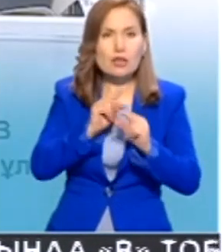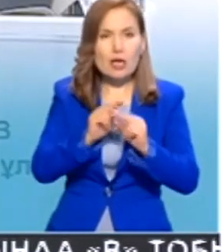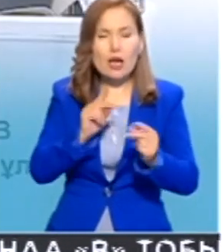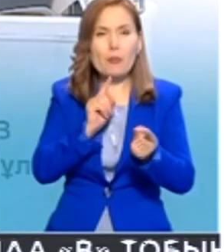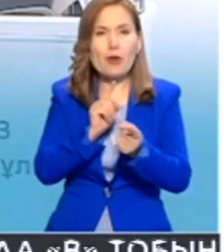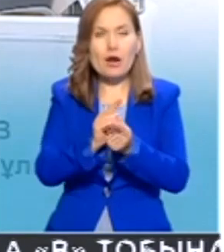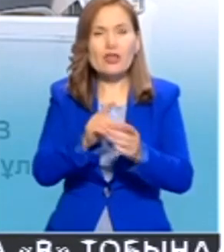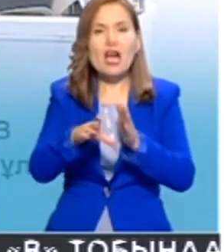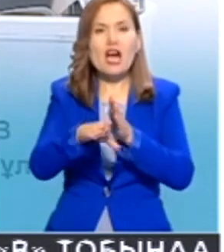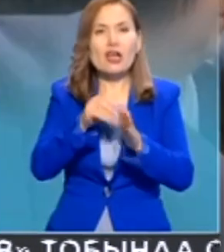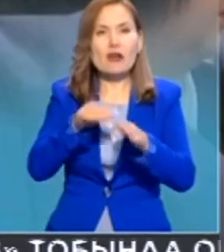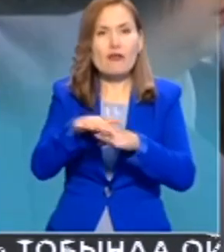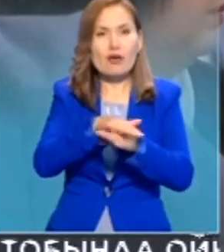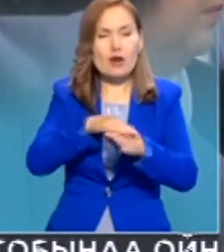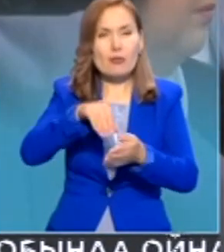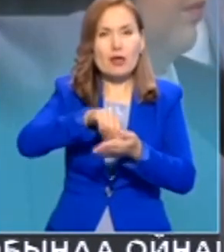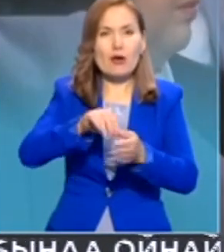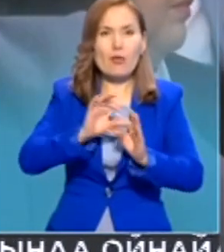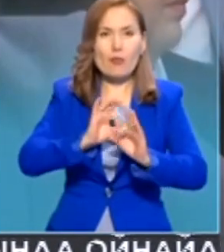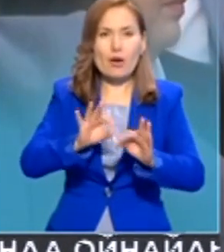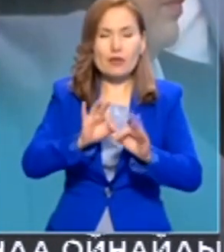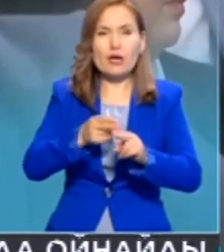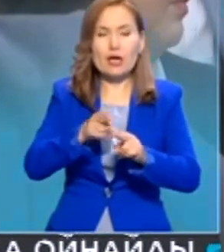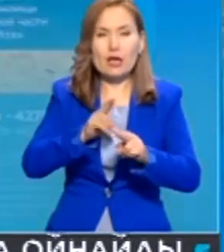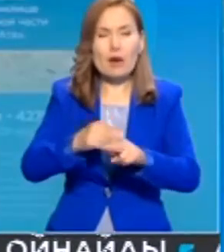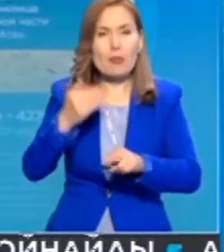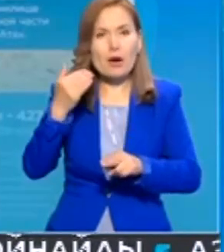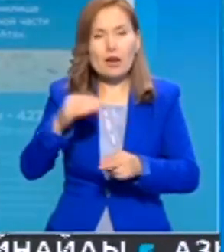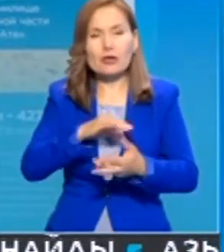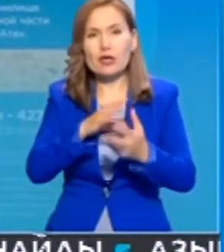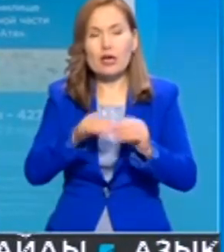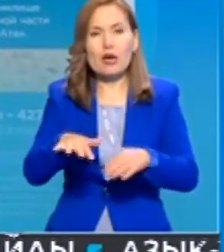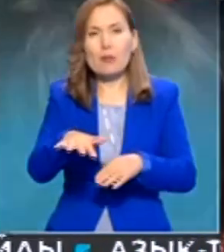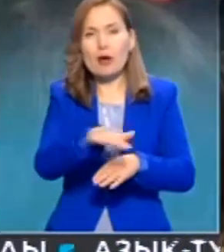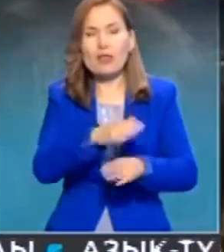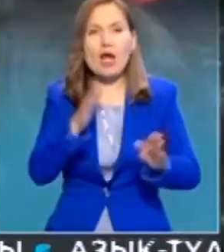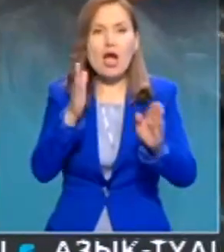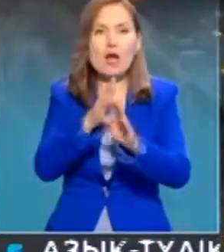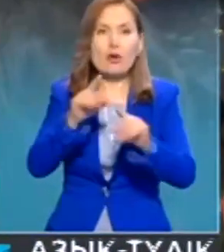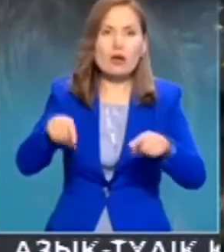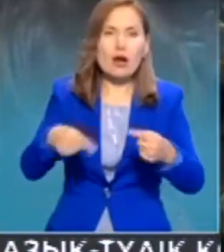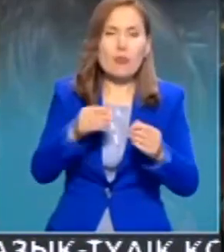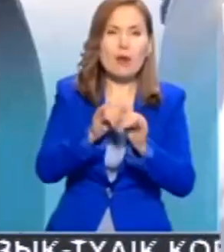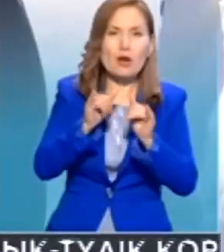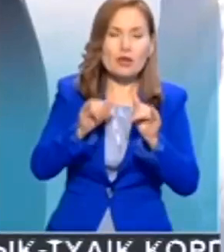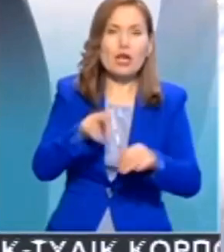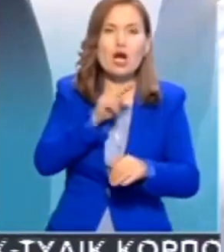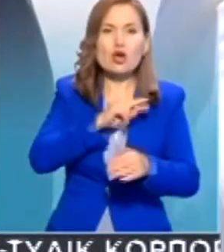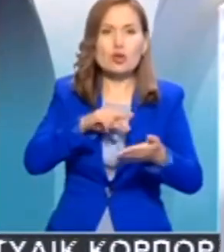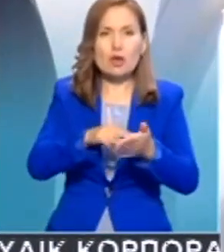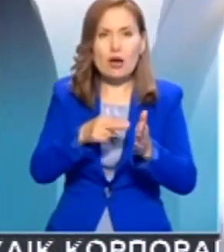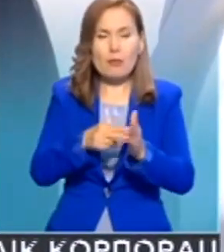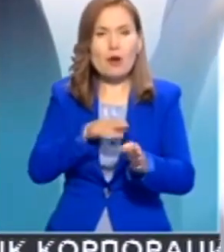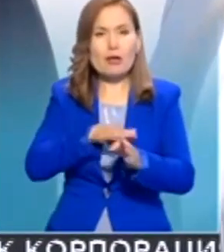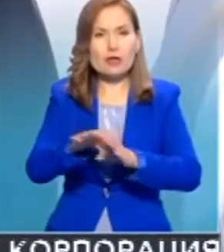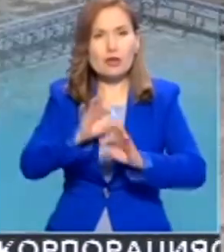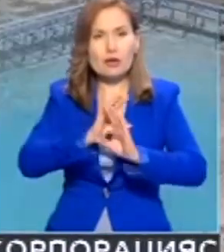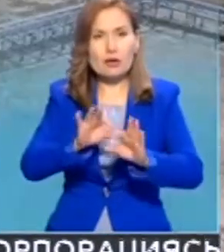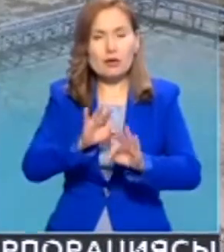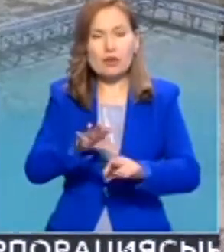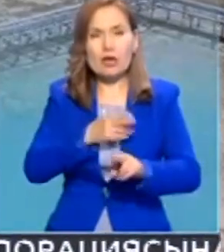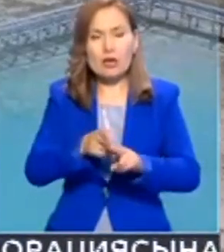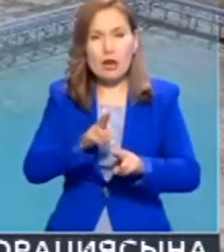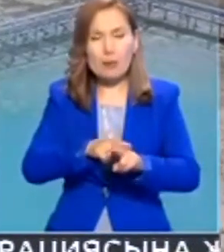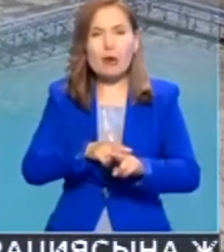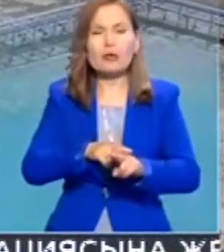жүздесіп, референдумның маңызы жайлы әңгіме өрбітті. Қошқар ата қалдық қоймасындағы өңір экологиясын жақсарту бағытында атқарылып жатқан жұмыстармен танысты.